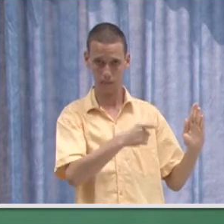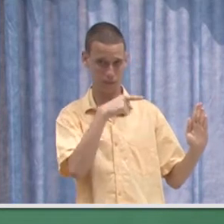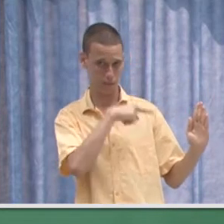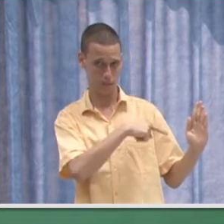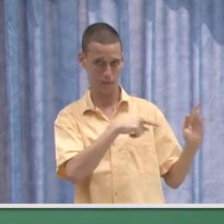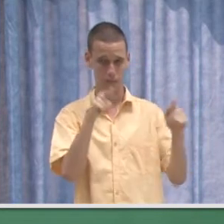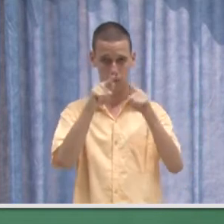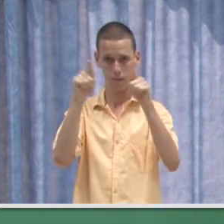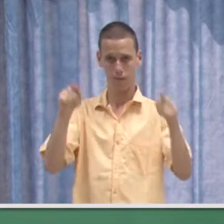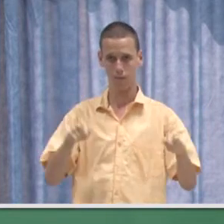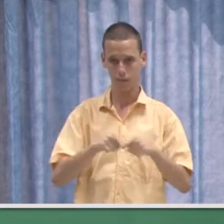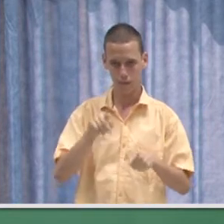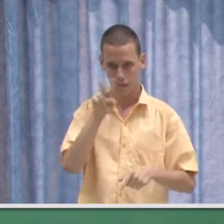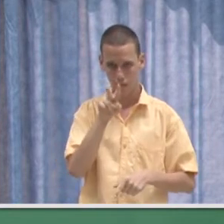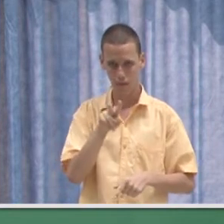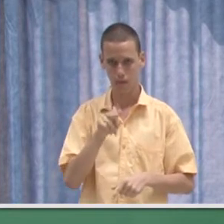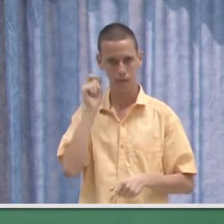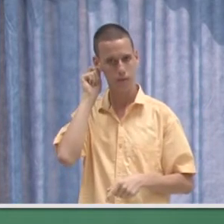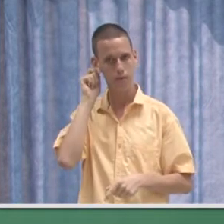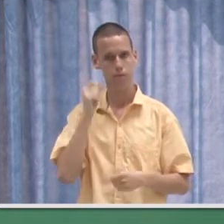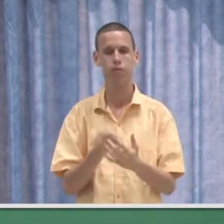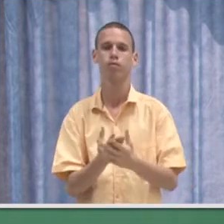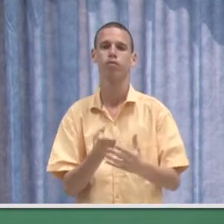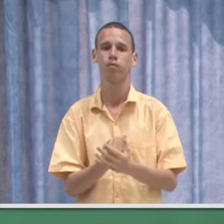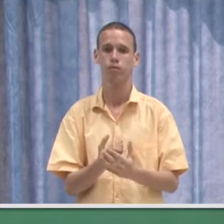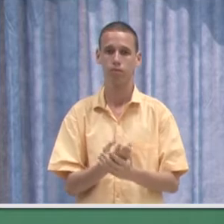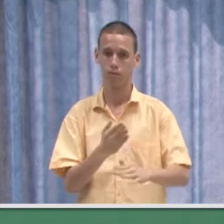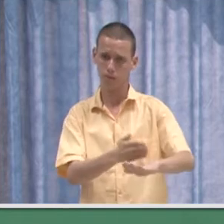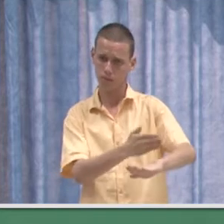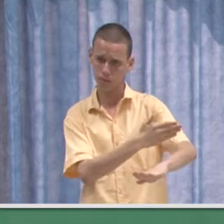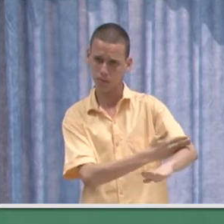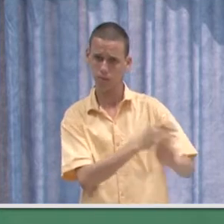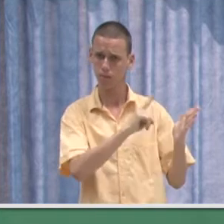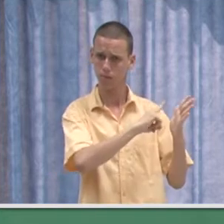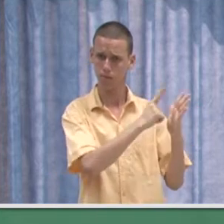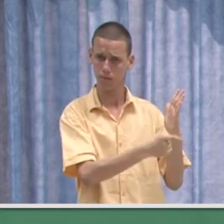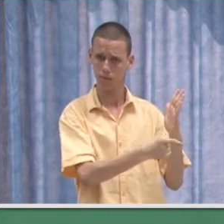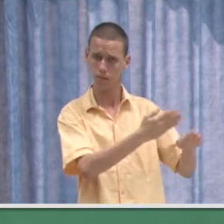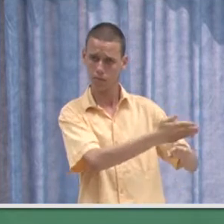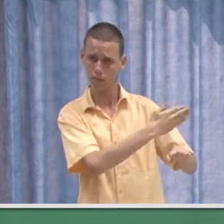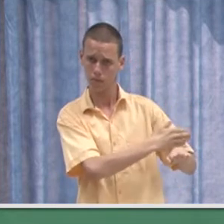Dernière fois, nous avons rencontré les autres la semaine passée. Il fait nous grand plaisir pour donner notre mise à jour aujourd'hui.